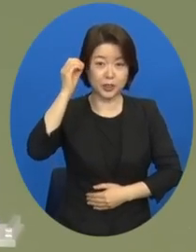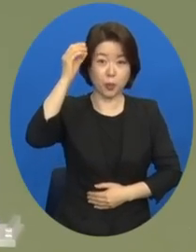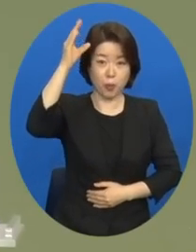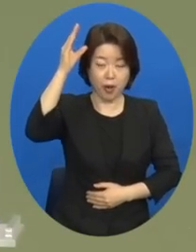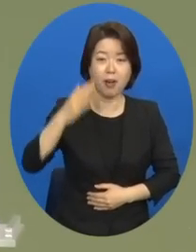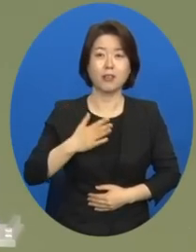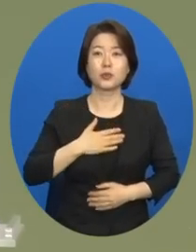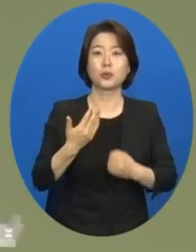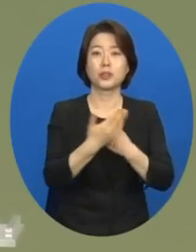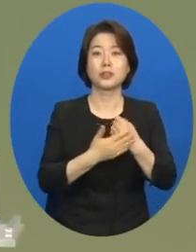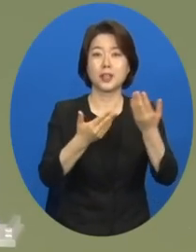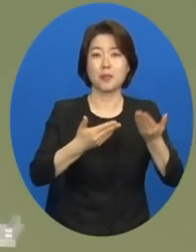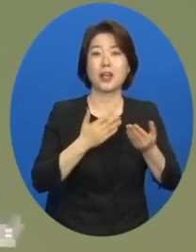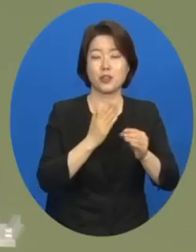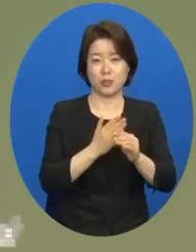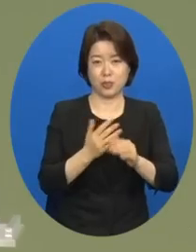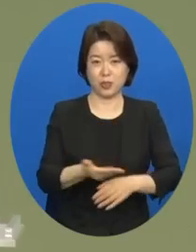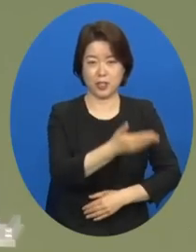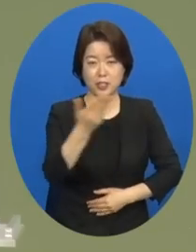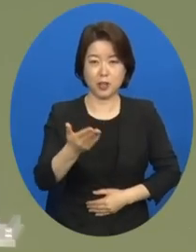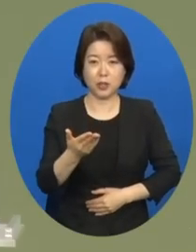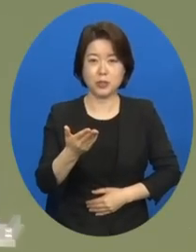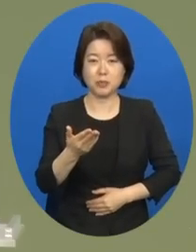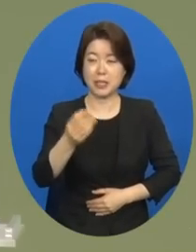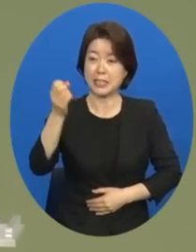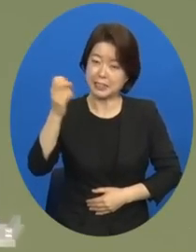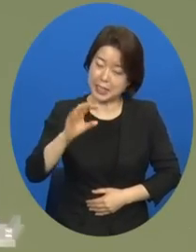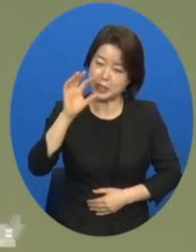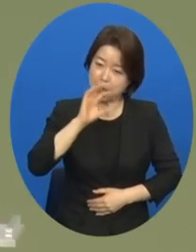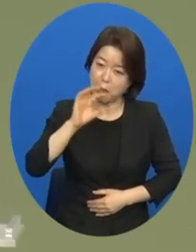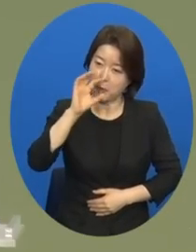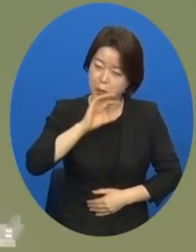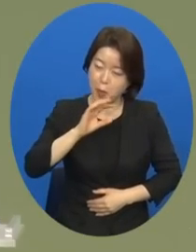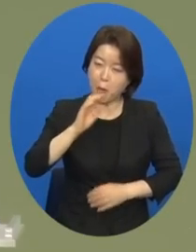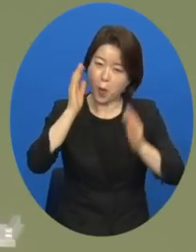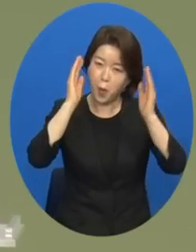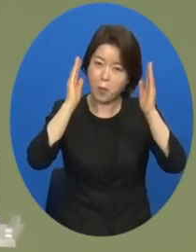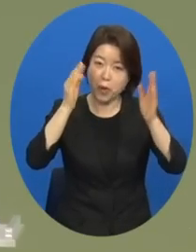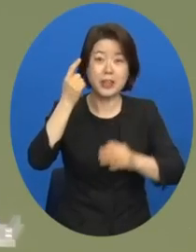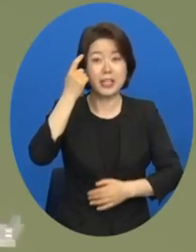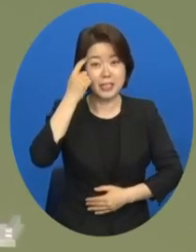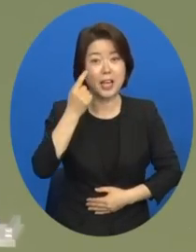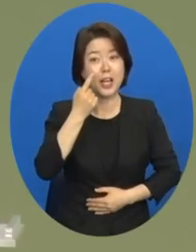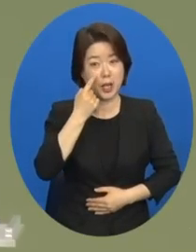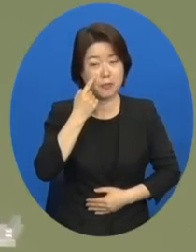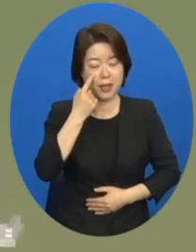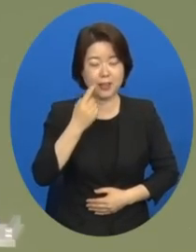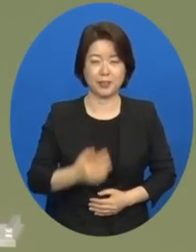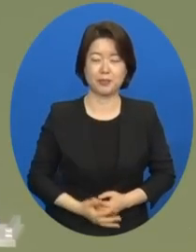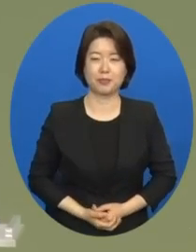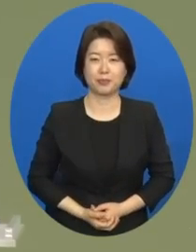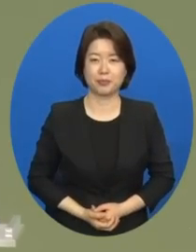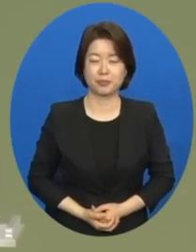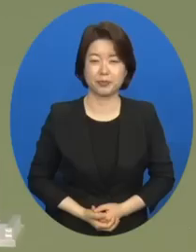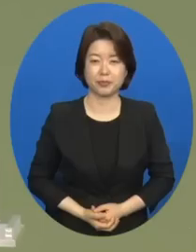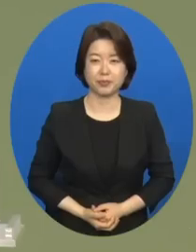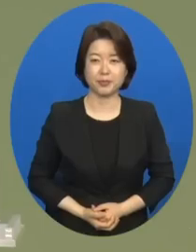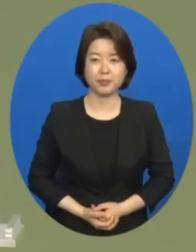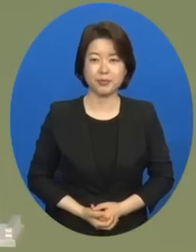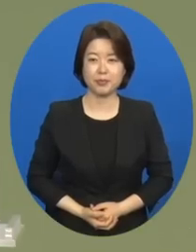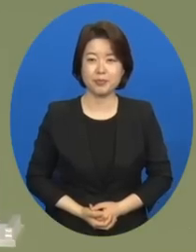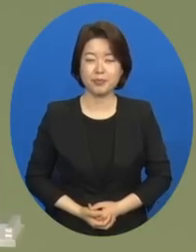예 여러분들이 복습한다고 한번 생각을 하시면 좋겠습니다 예 그래서